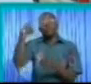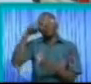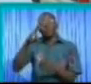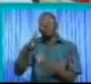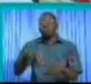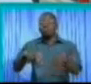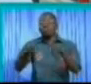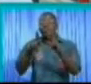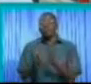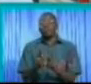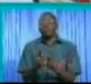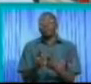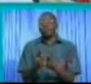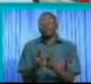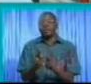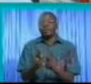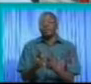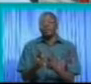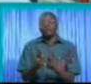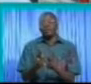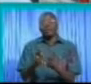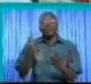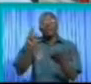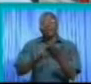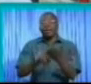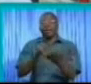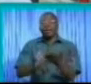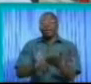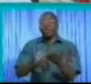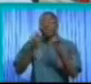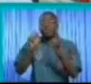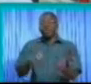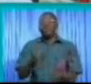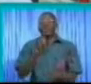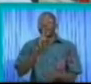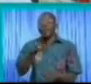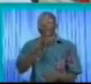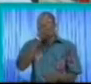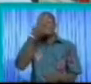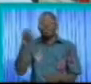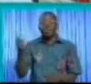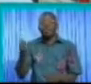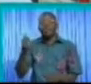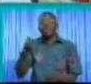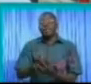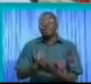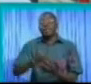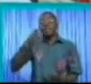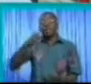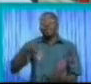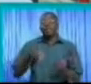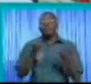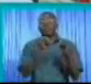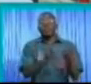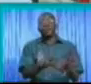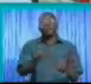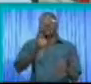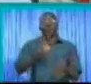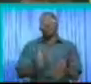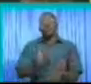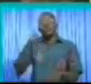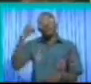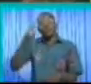permettre que les débats puissent être mieux enrichis et laisser du temps vraiment au